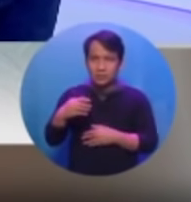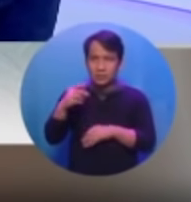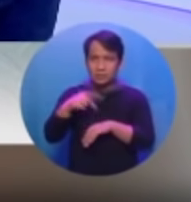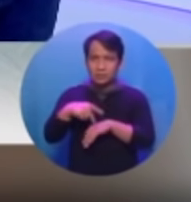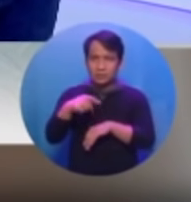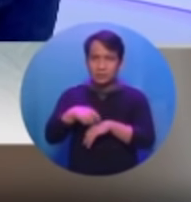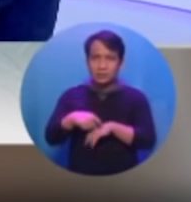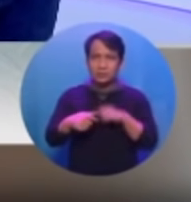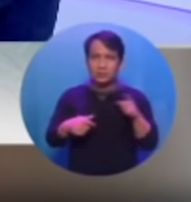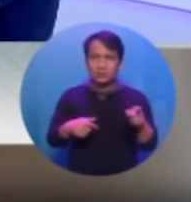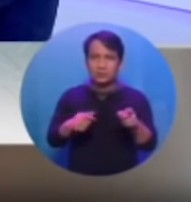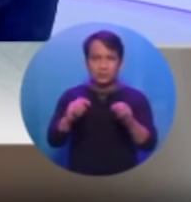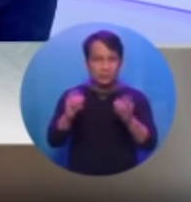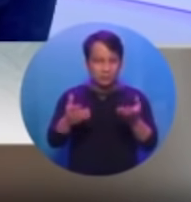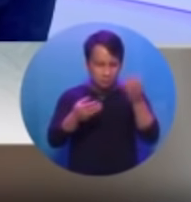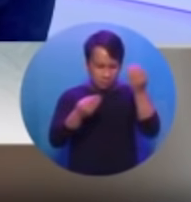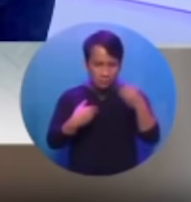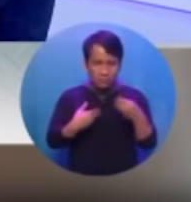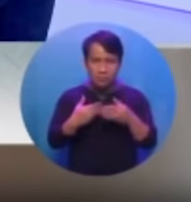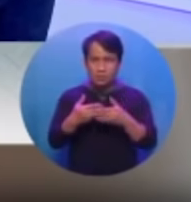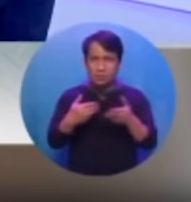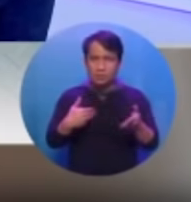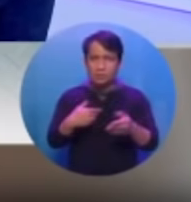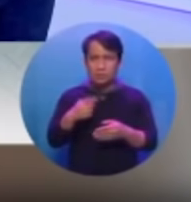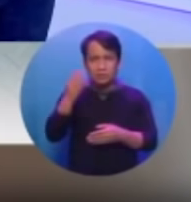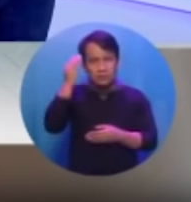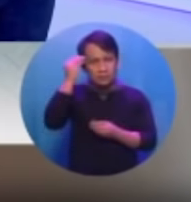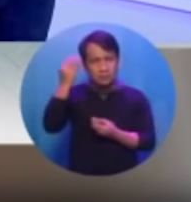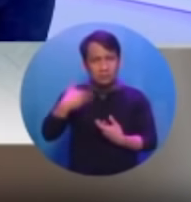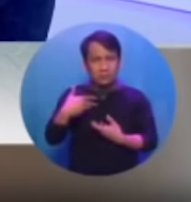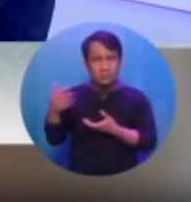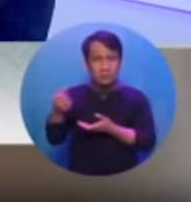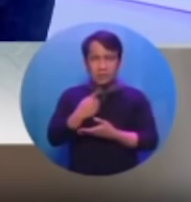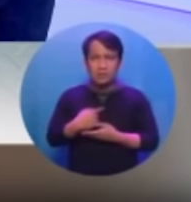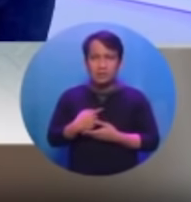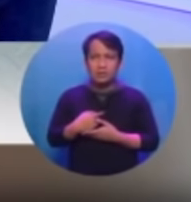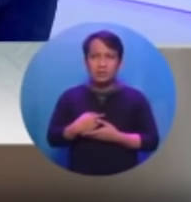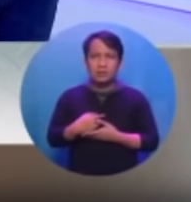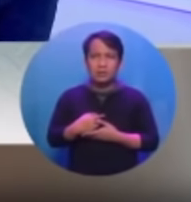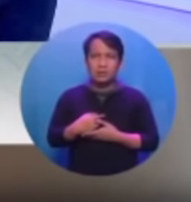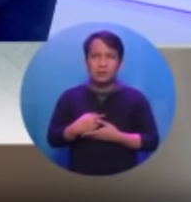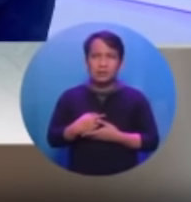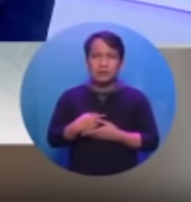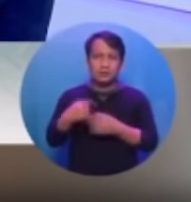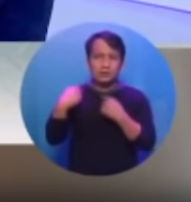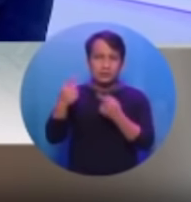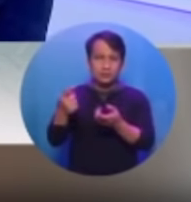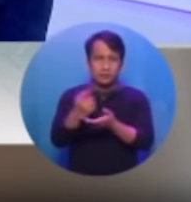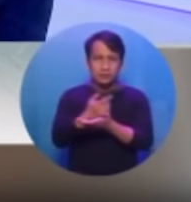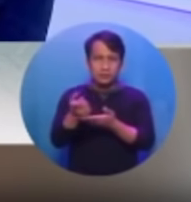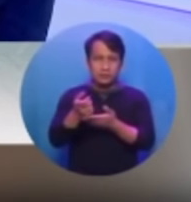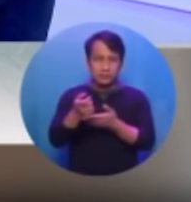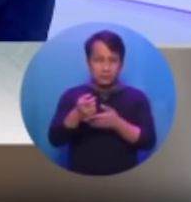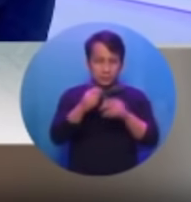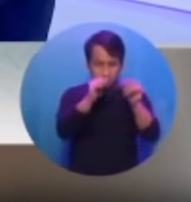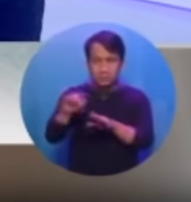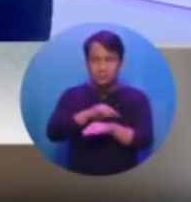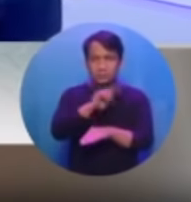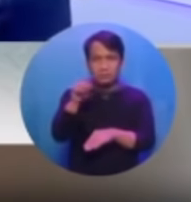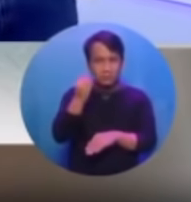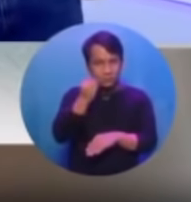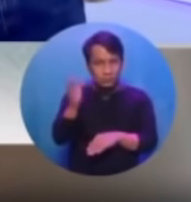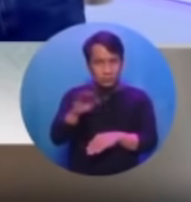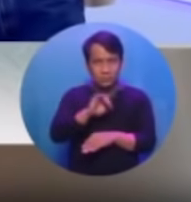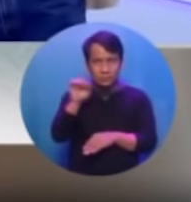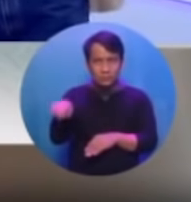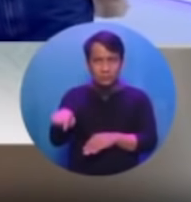Parañaque? Mas of now po, wala pa po. Yan pa po lang po yung nakuha namin. Okay. Pero during weekend, umuwi siya rito sa Paniki. Wala